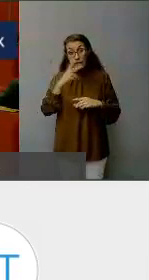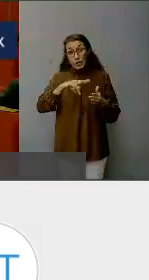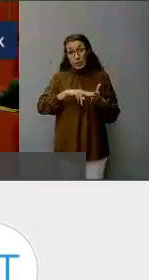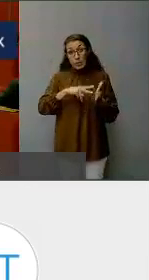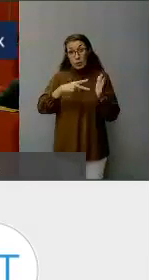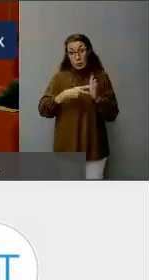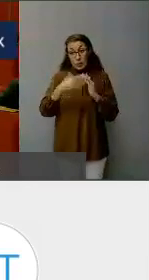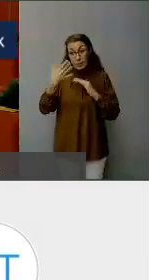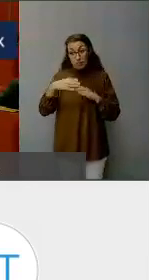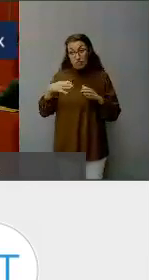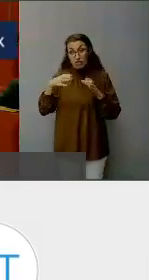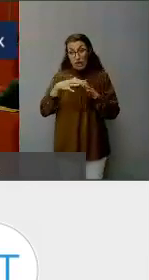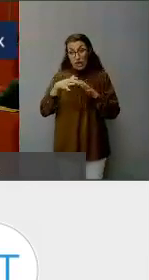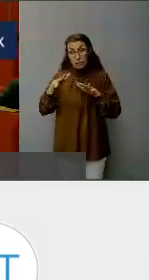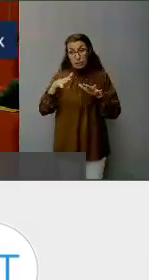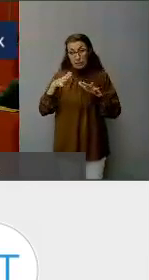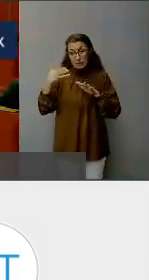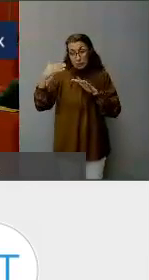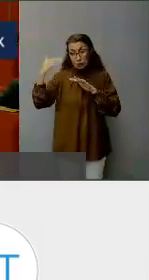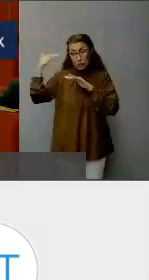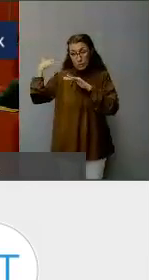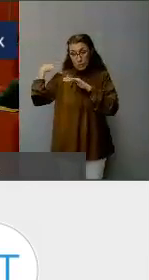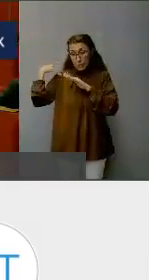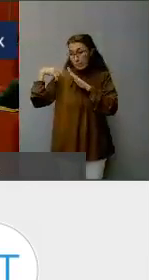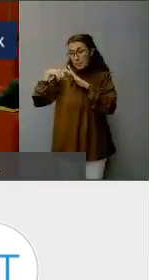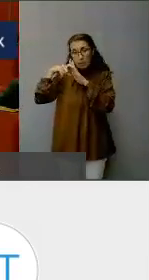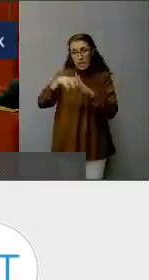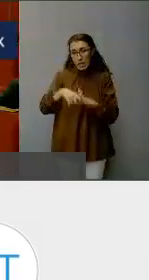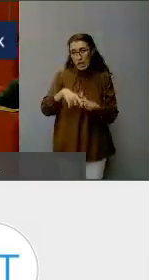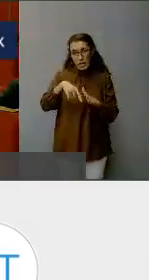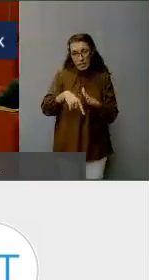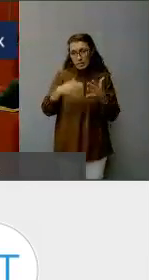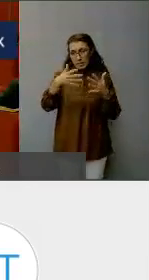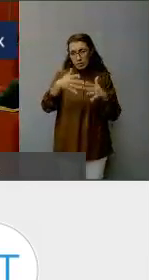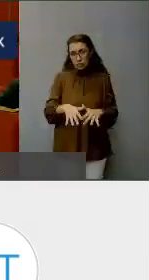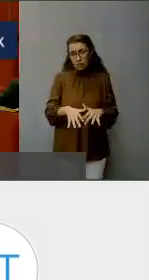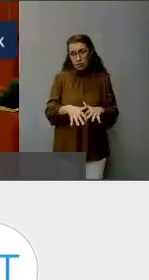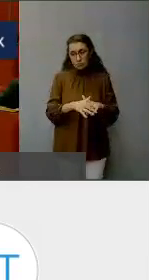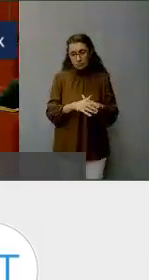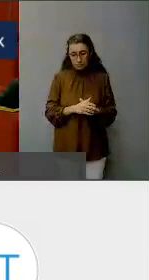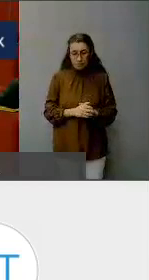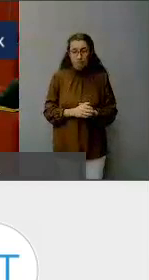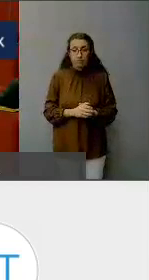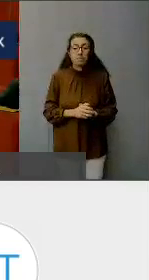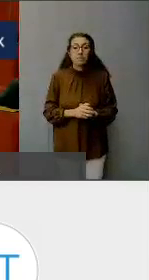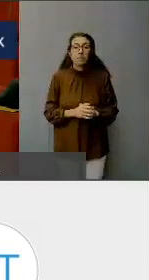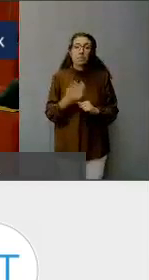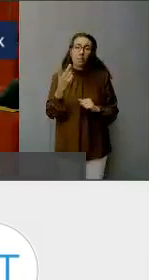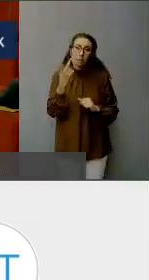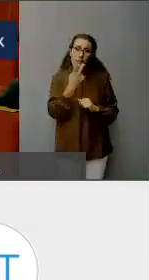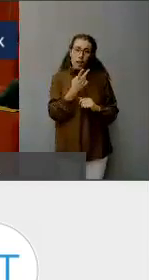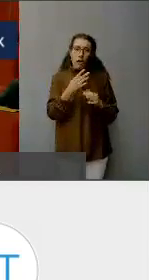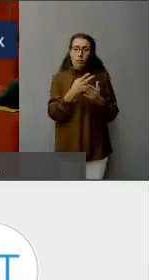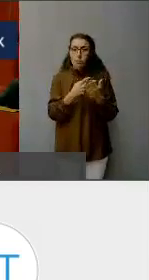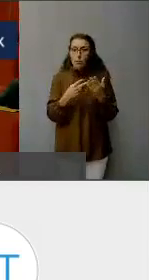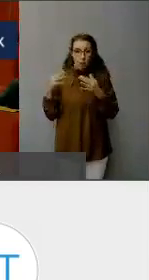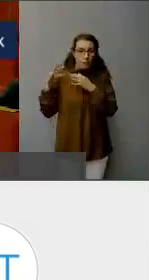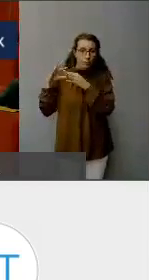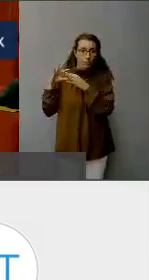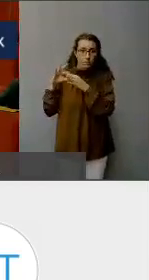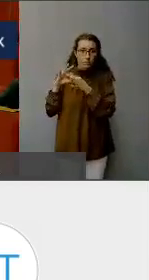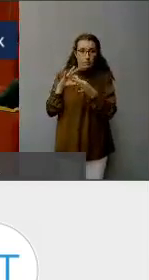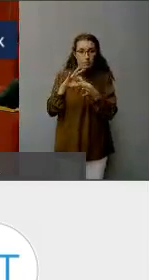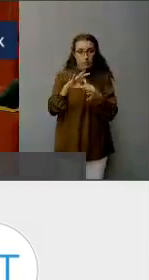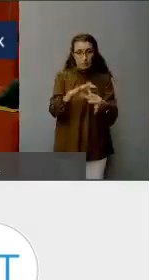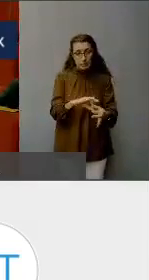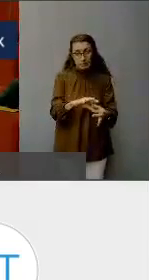ben programmato è avviato talmente agendo in continuità amministrativa ma senza